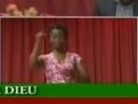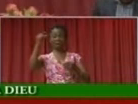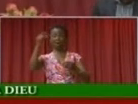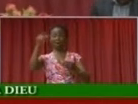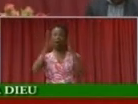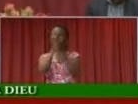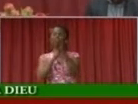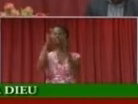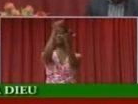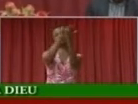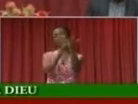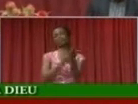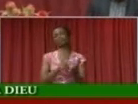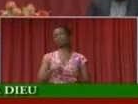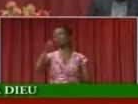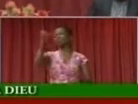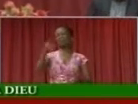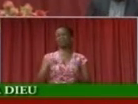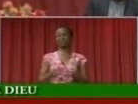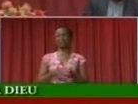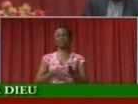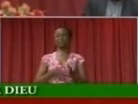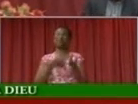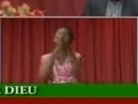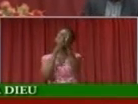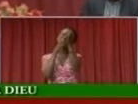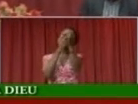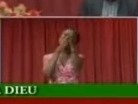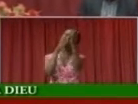Donc tu n'as pas besoin de courir derrière toutes ces